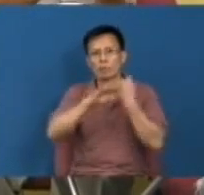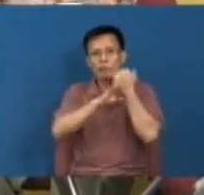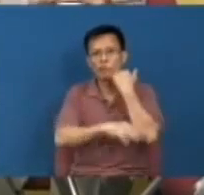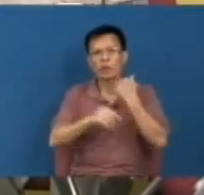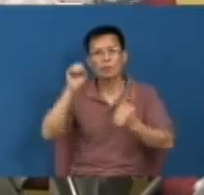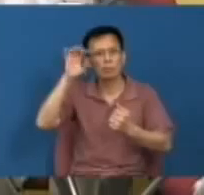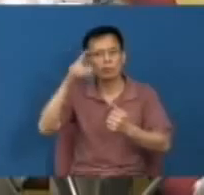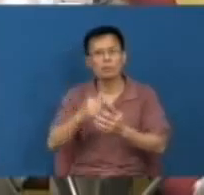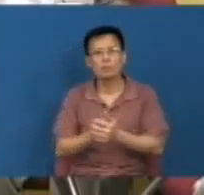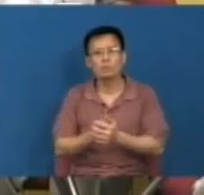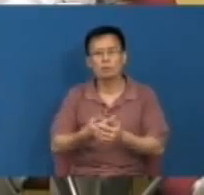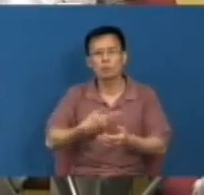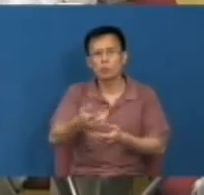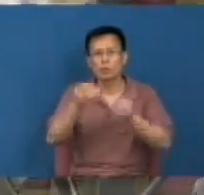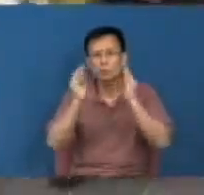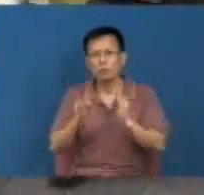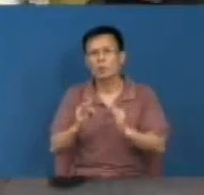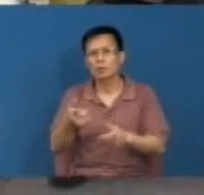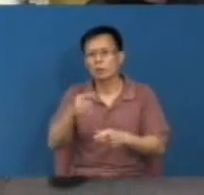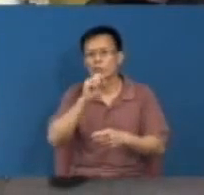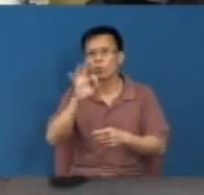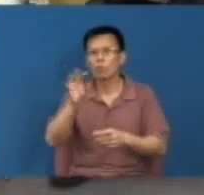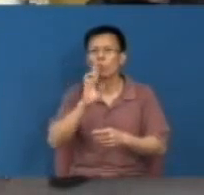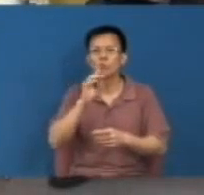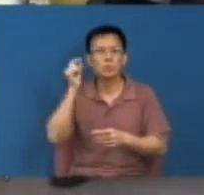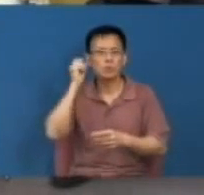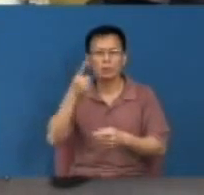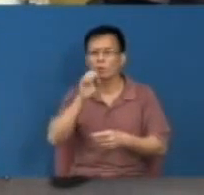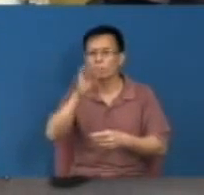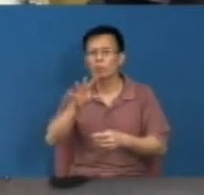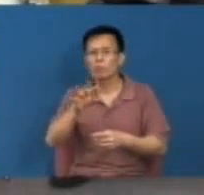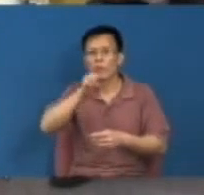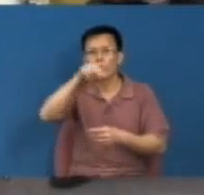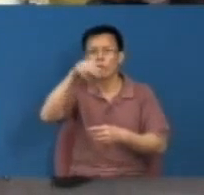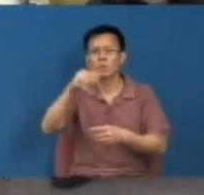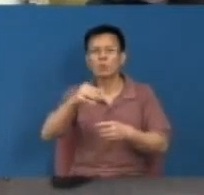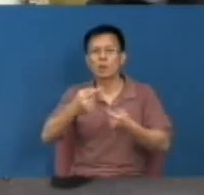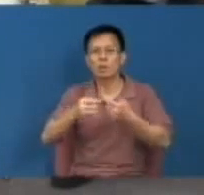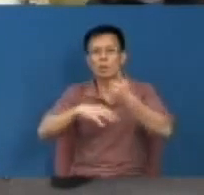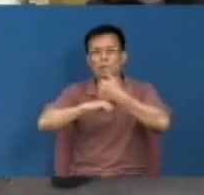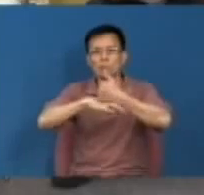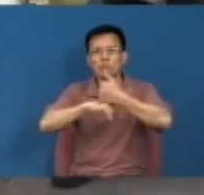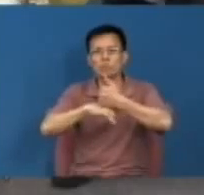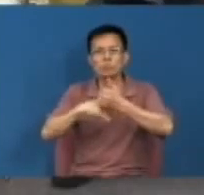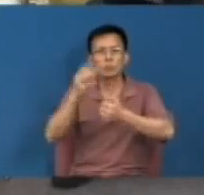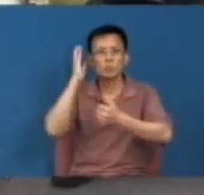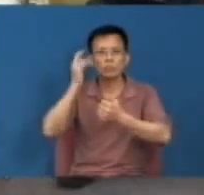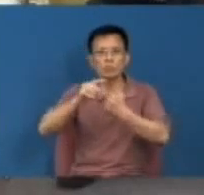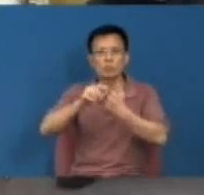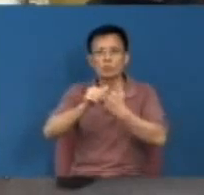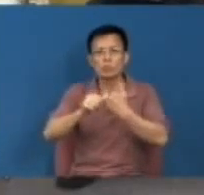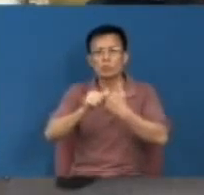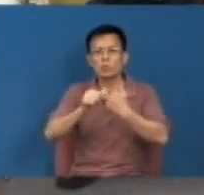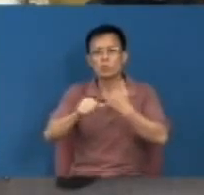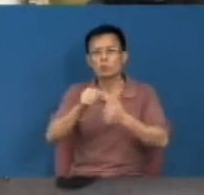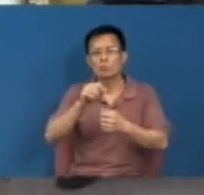我去買100尺都買唔到。 陳生，你有冇好似啊？你睇咁揾阿基哥幫下手。 有啊，一齊有啊，一齊最後 40萬都冇